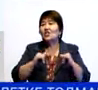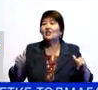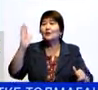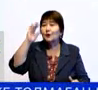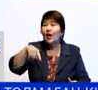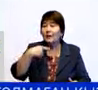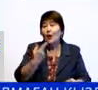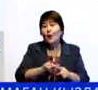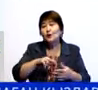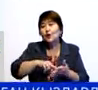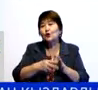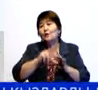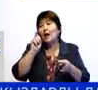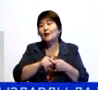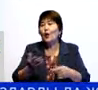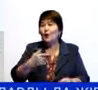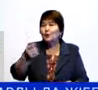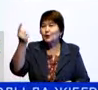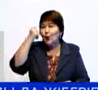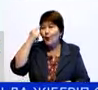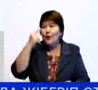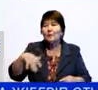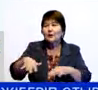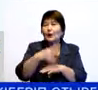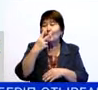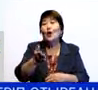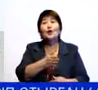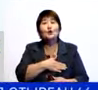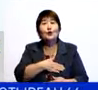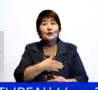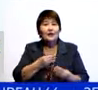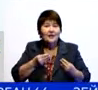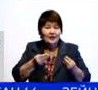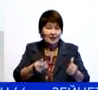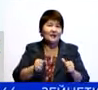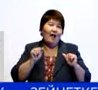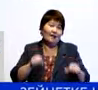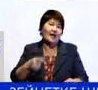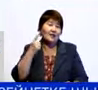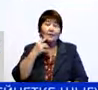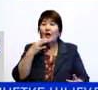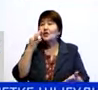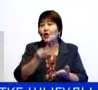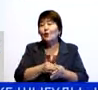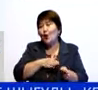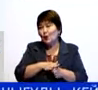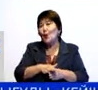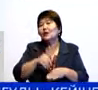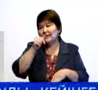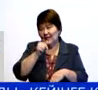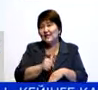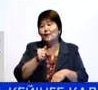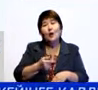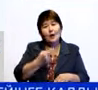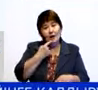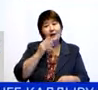боламыз. Осы жоба арқылы өзіміздің ойымызды көрермендердің жүрегіне жеткізе алсақ деймін. Жауапкершілікті толықтай сезінемін.